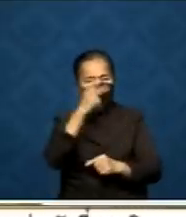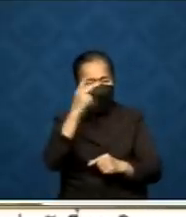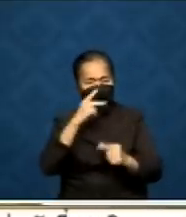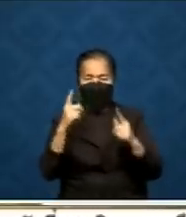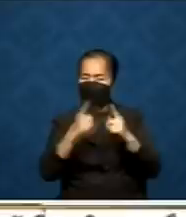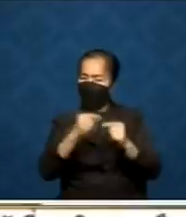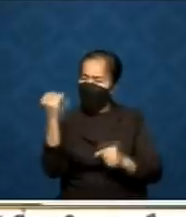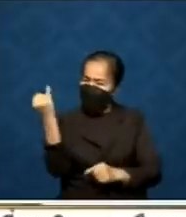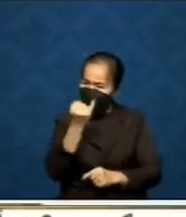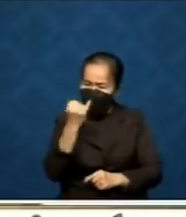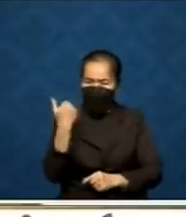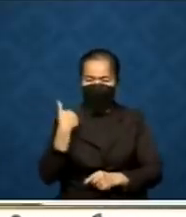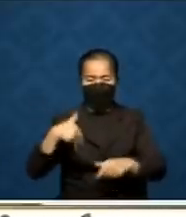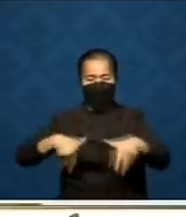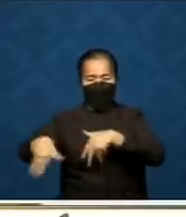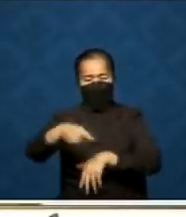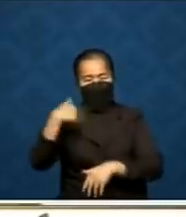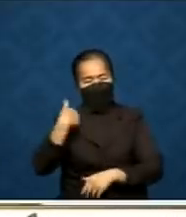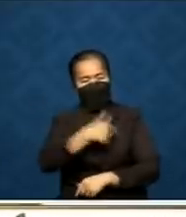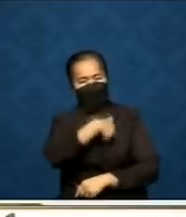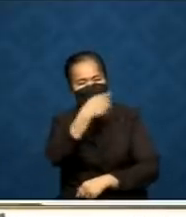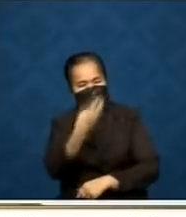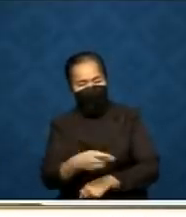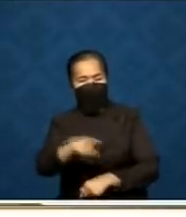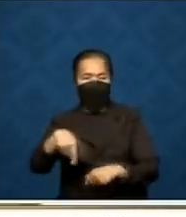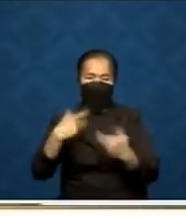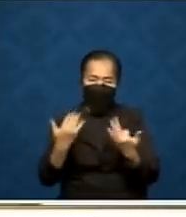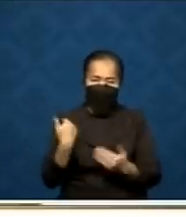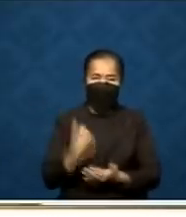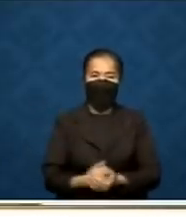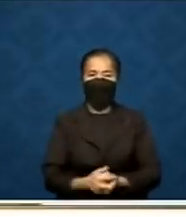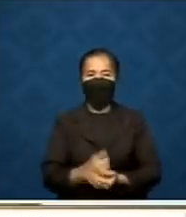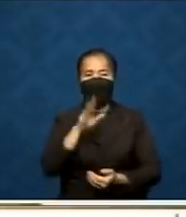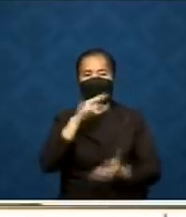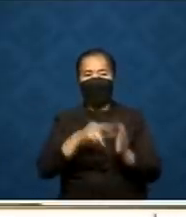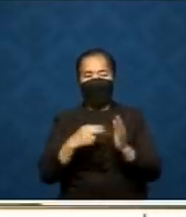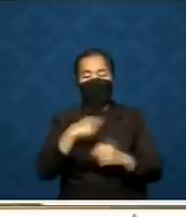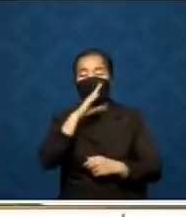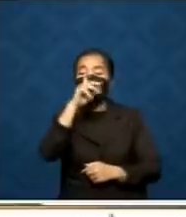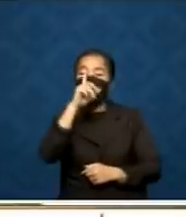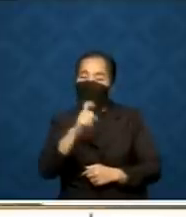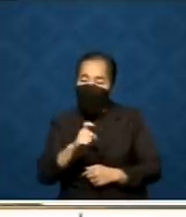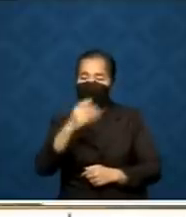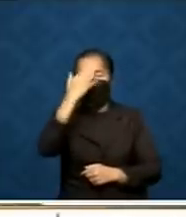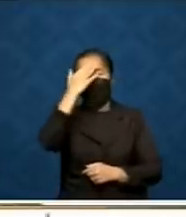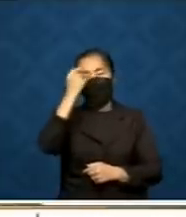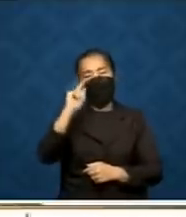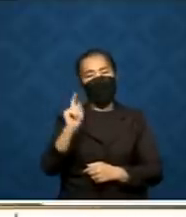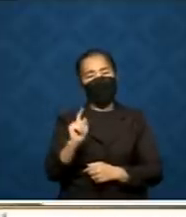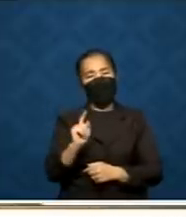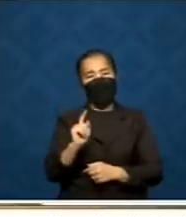ที่ให้ชาวบ้านต้องน้อยอกน้อยใจถ้าตายเพราะมันเหตุสุดวิสัยตายเพราะ